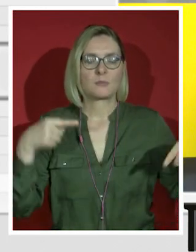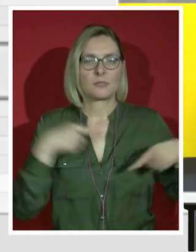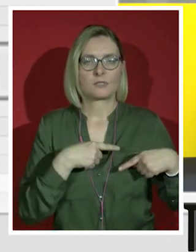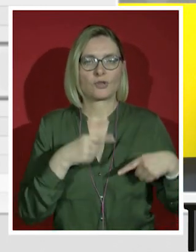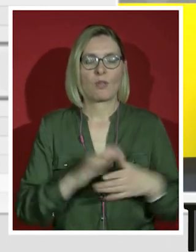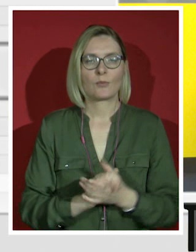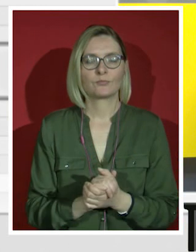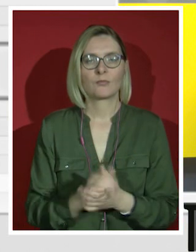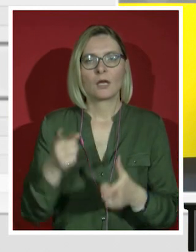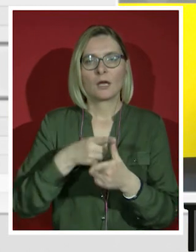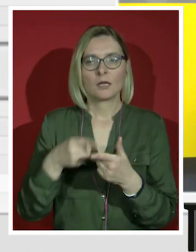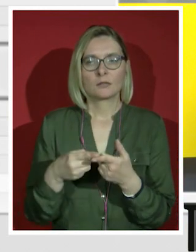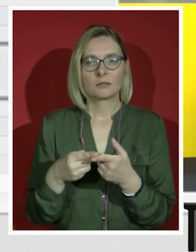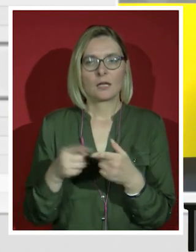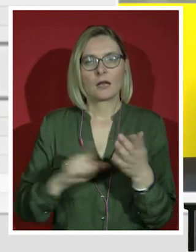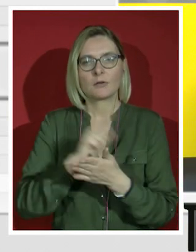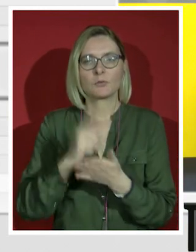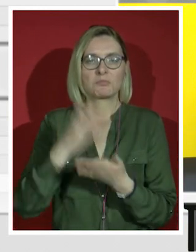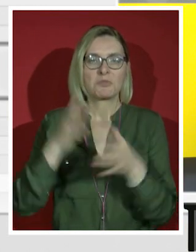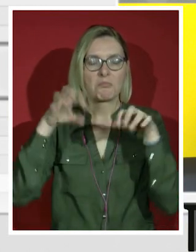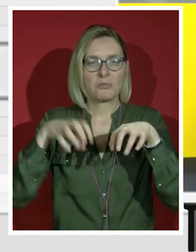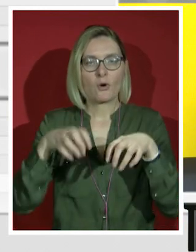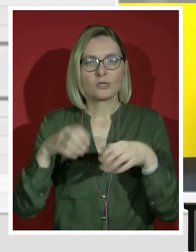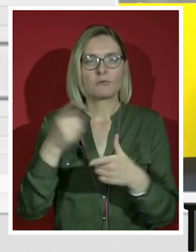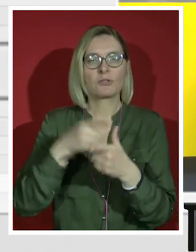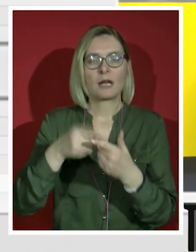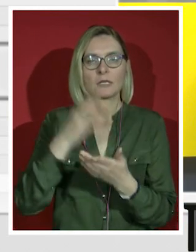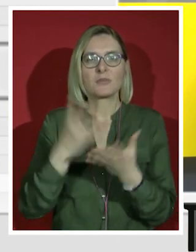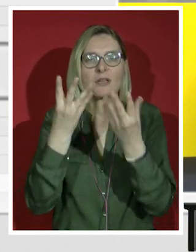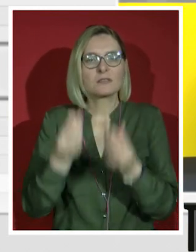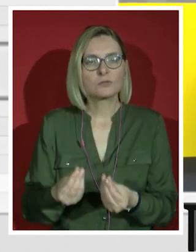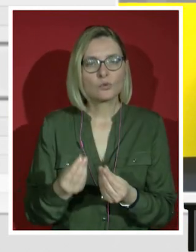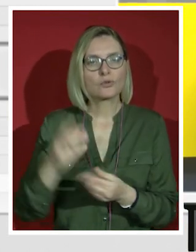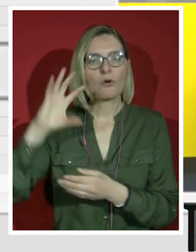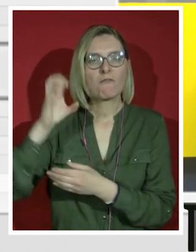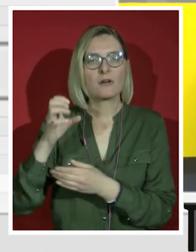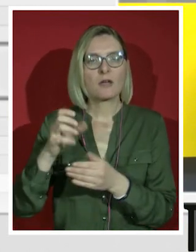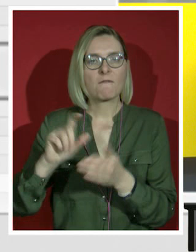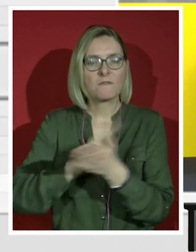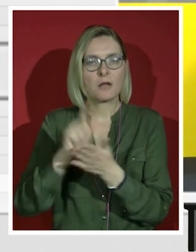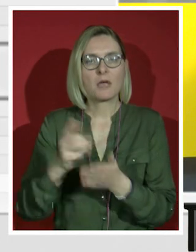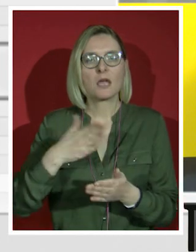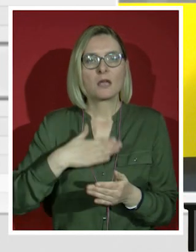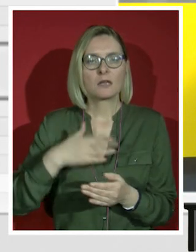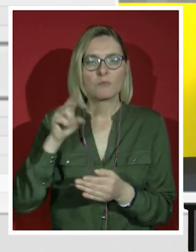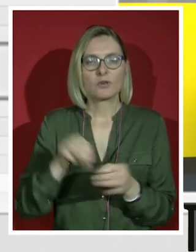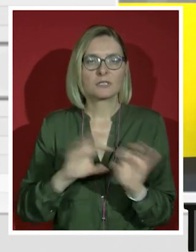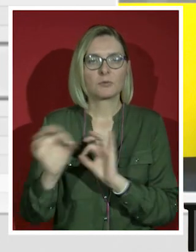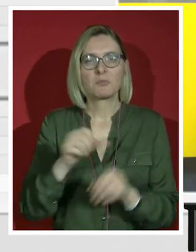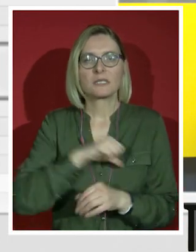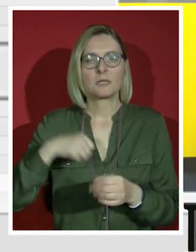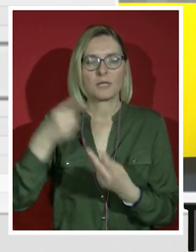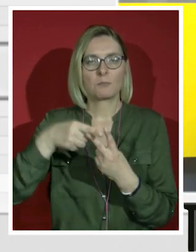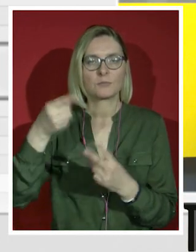Така. Дали сезоната ќе биде дожлива, дали ќе биде суша, ние мора да се прилагодуваме, а и самите пчели се изложени на